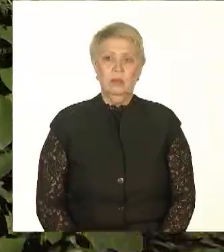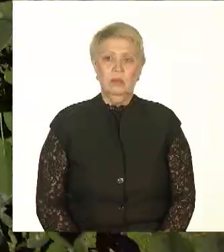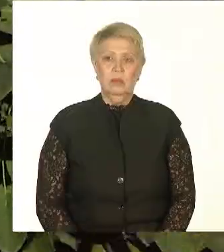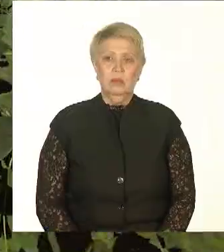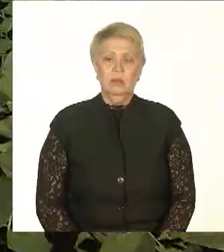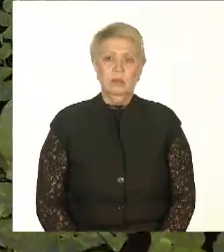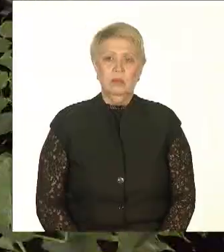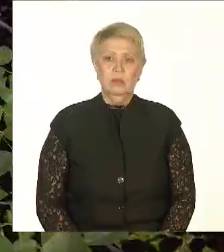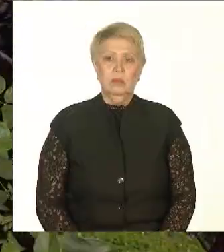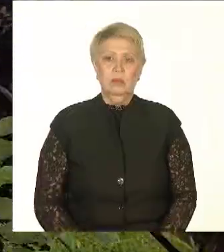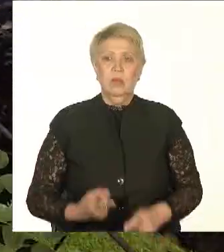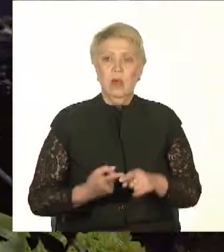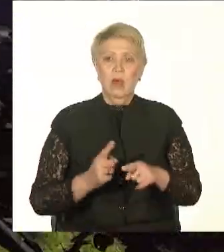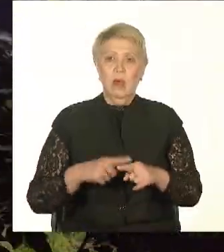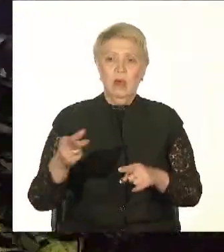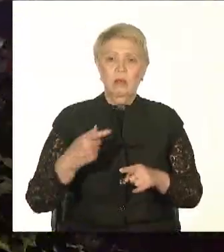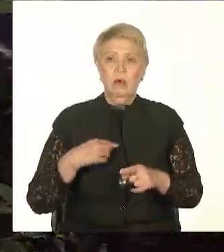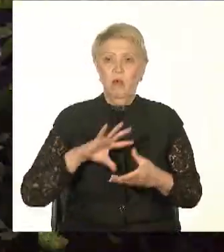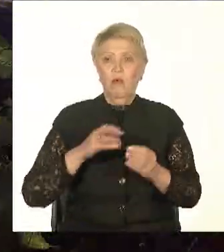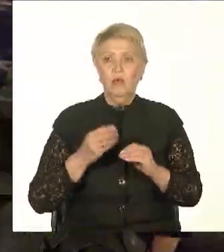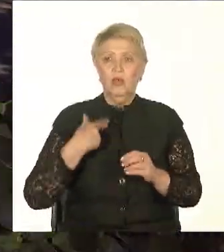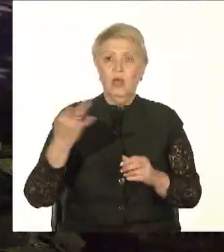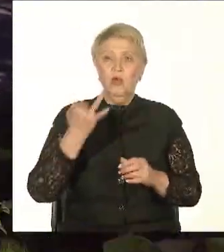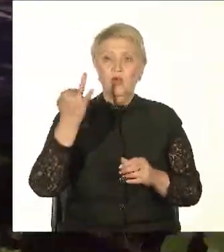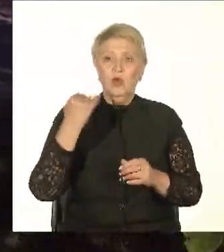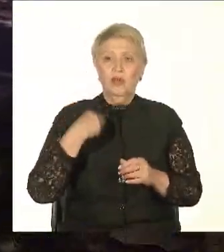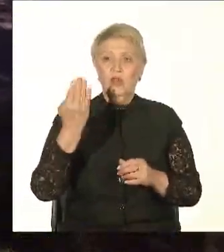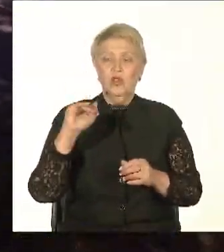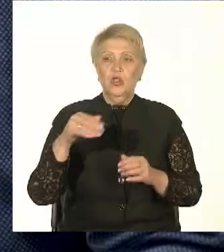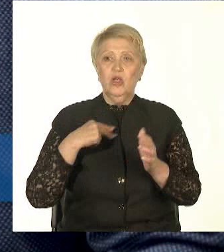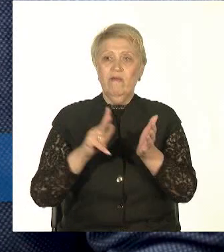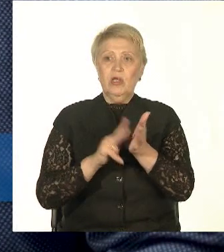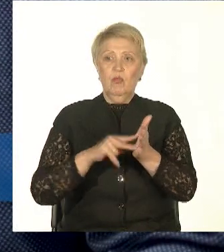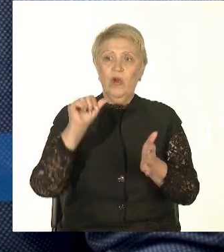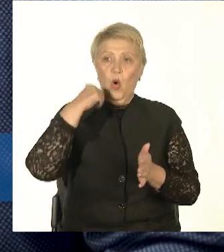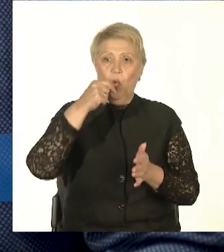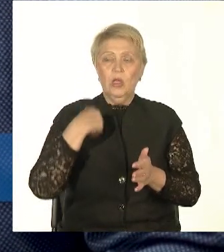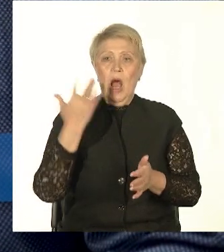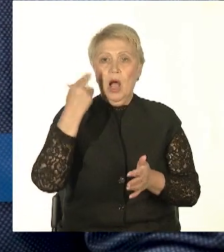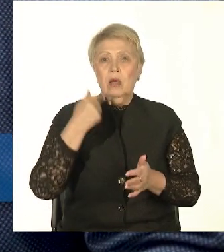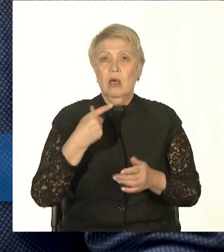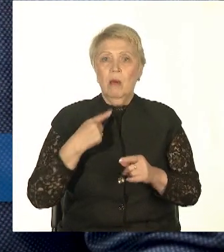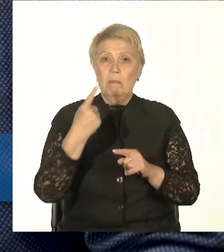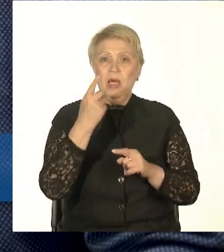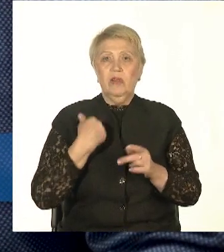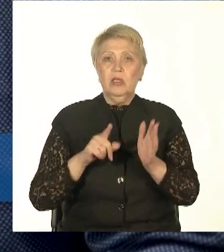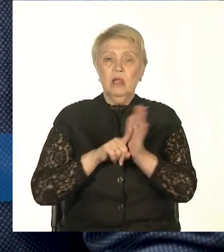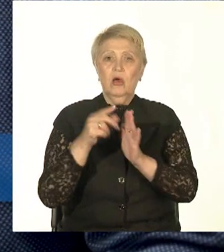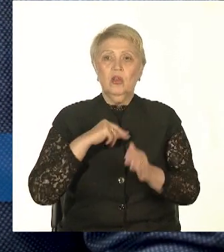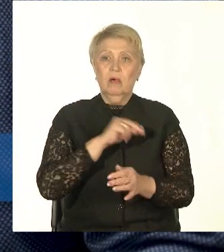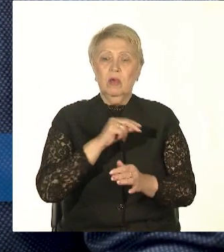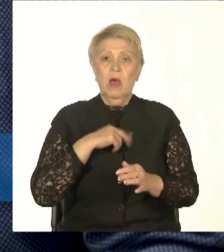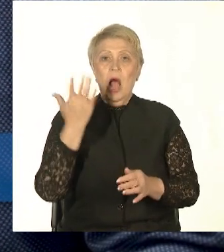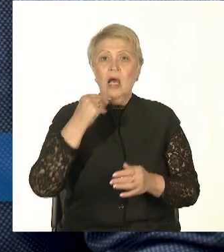В общем-то, это история с 2008 года, когда первый раз я приложил сюда руку, когда мы вместе с